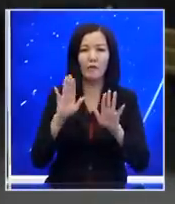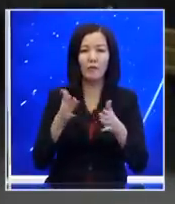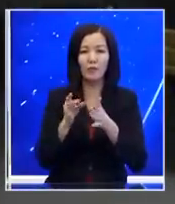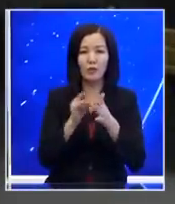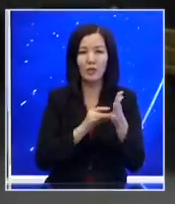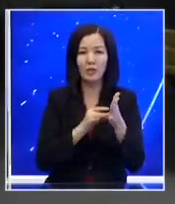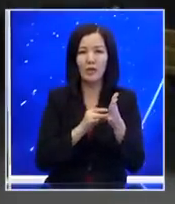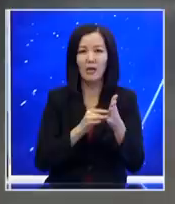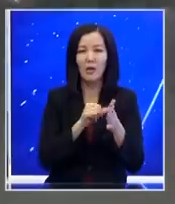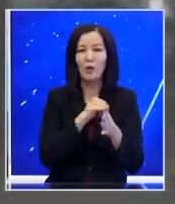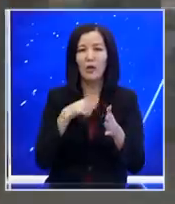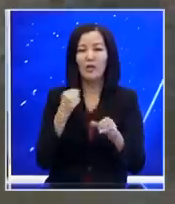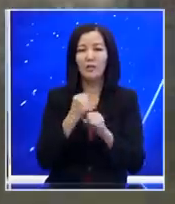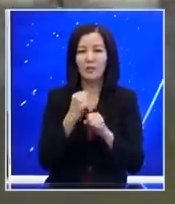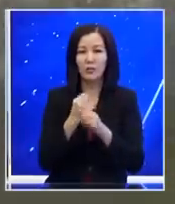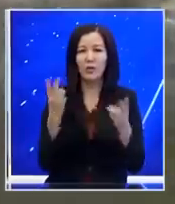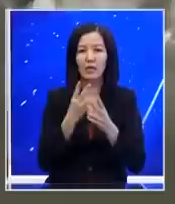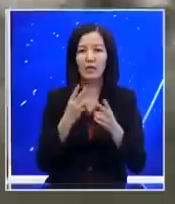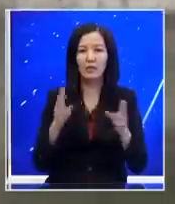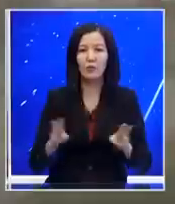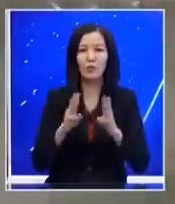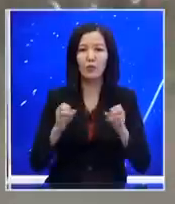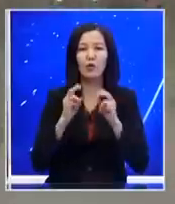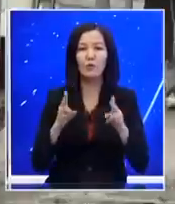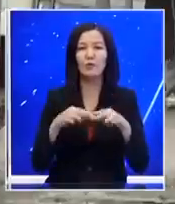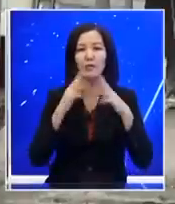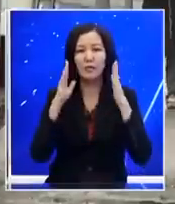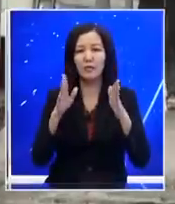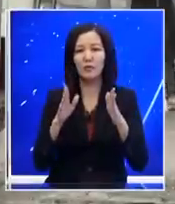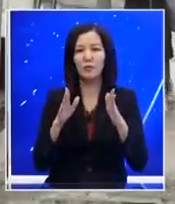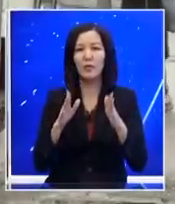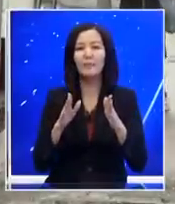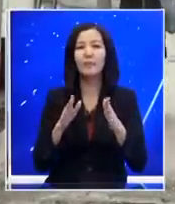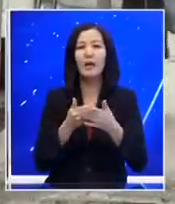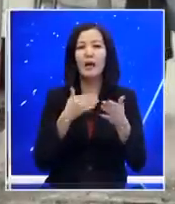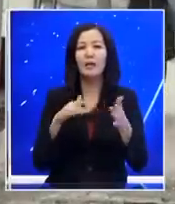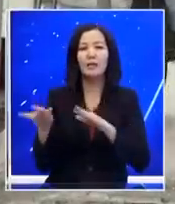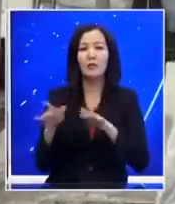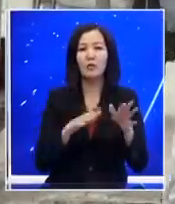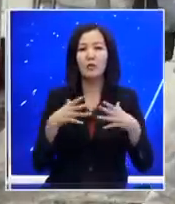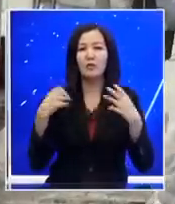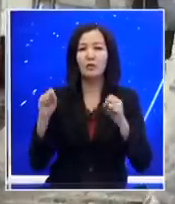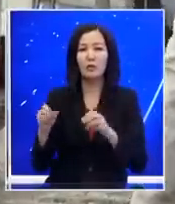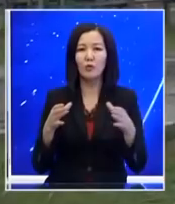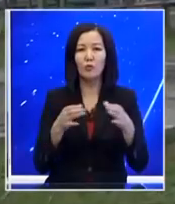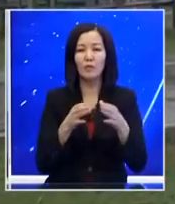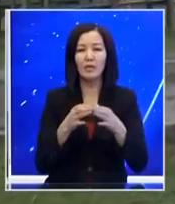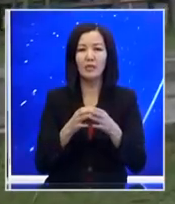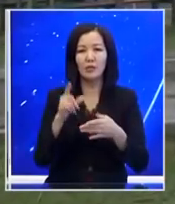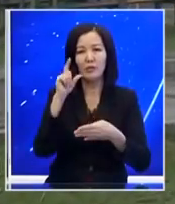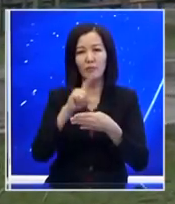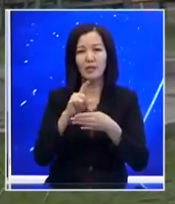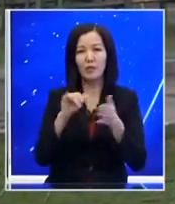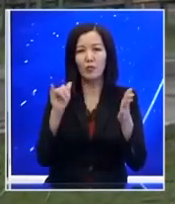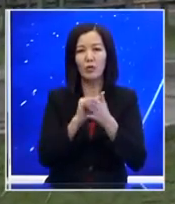өзін өзі ұстау тактикасы мен өрт қауіпсіздігі ережелерін ескертуде. Сонымен қатар алдын алу шаралары денсаулық сақтау ұйымдарында